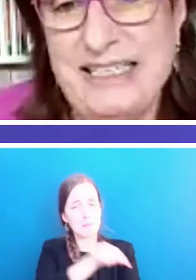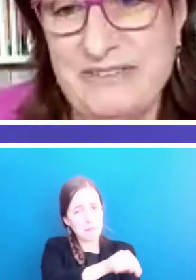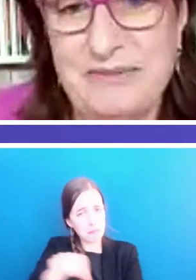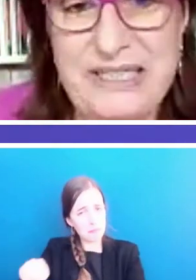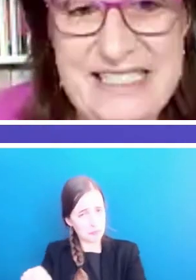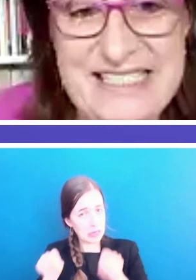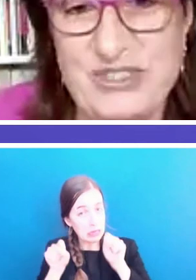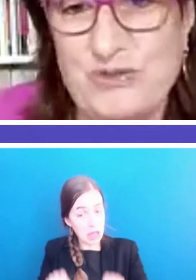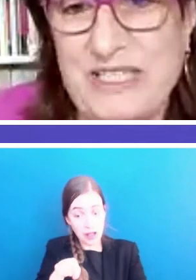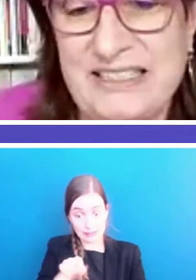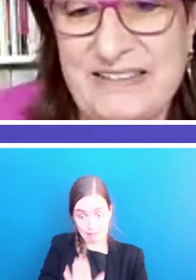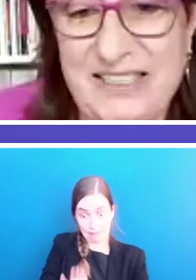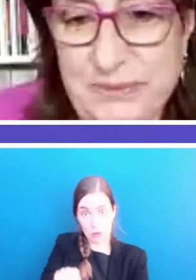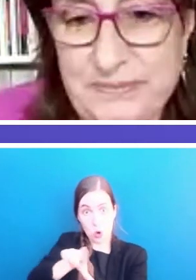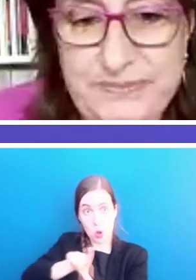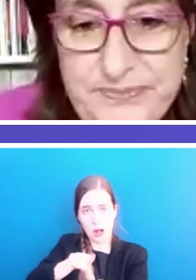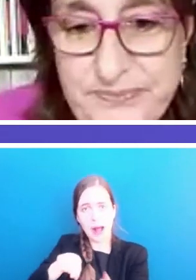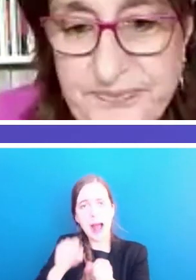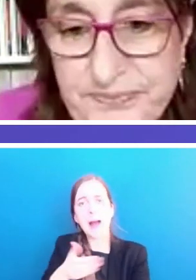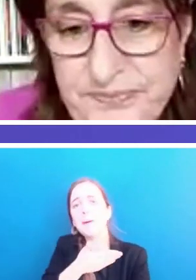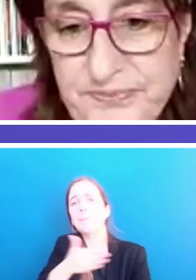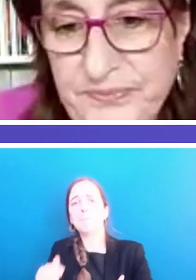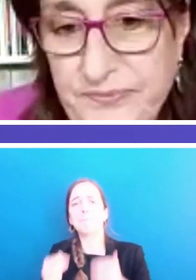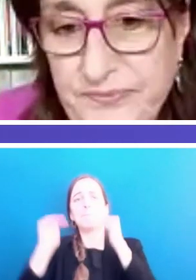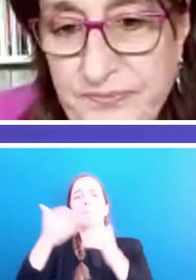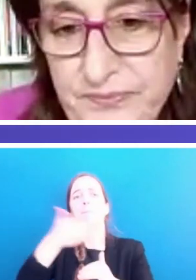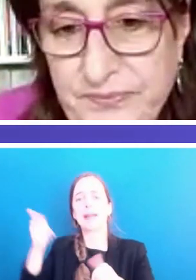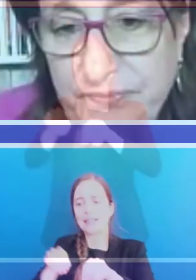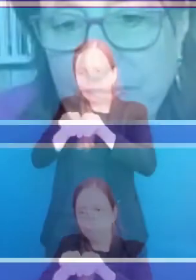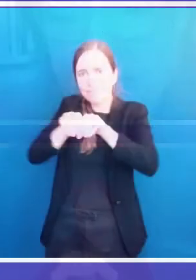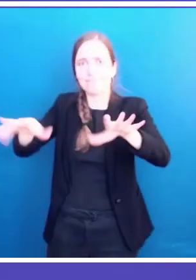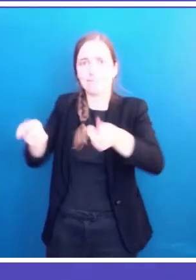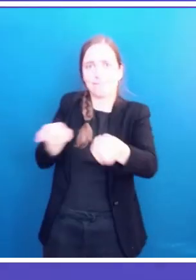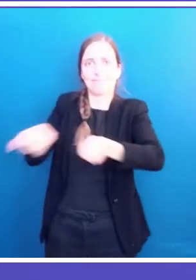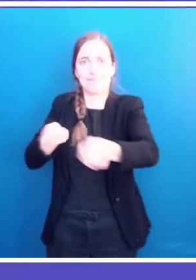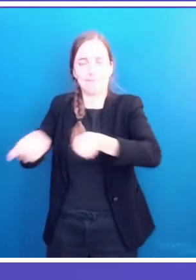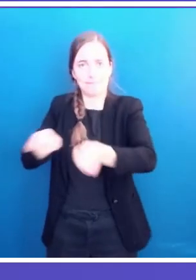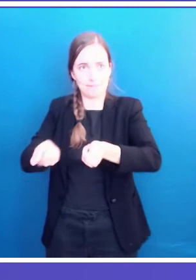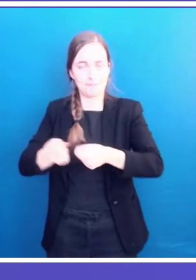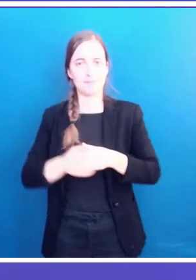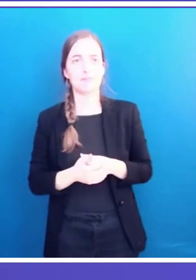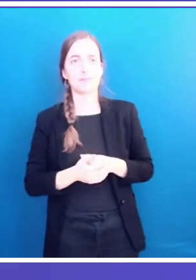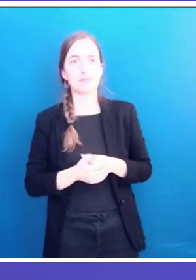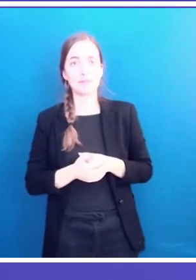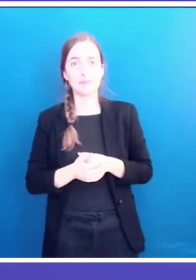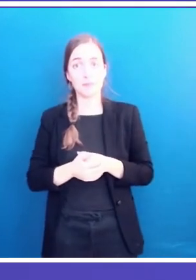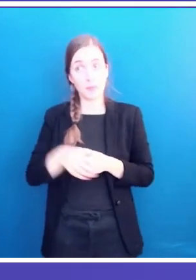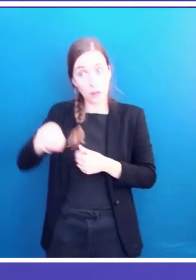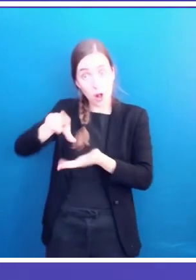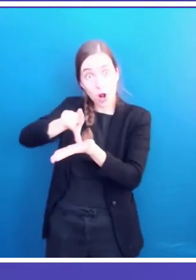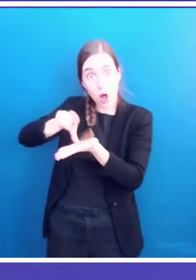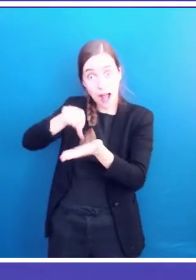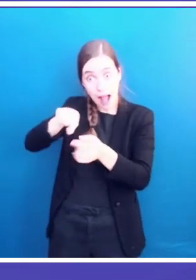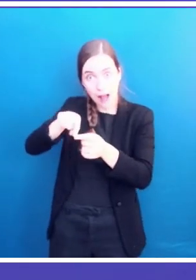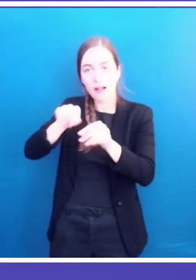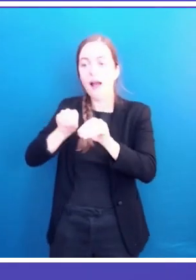نرفع المبادرات من المستوى المحلي إلى المستوى الوطني والإقليمي من خلال التعاون. تفضلي، الكلمة